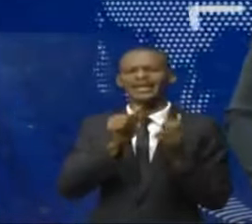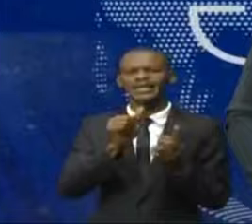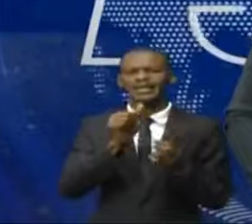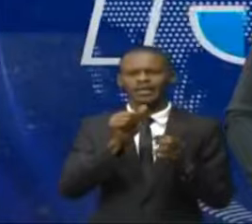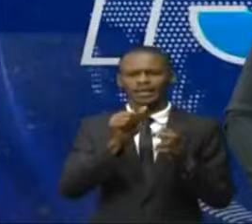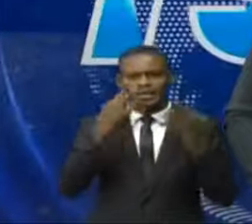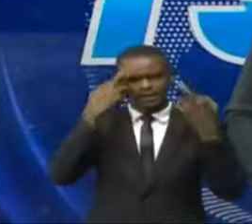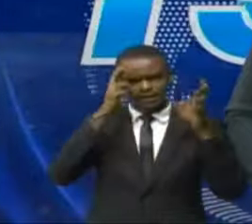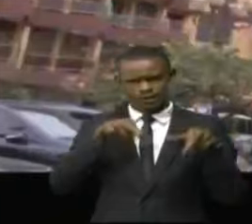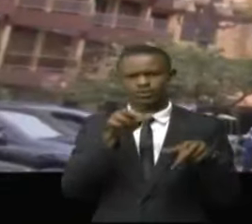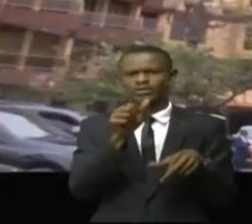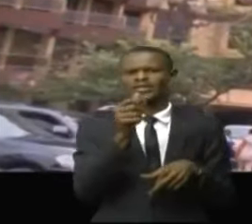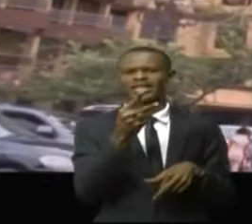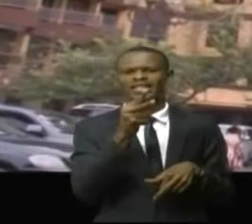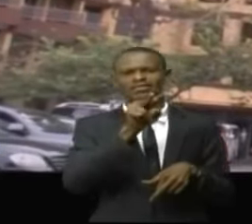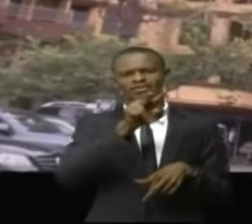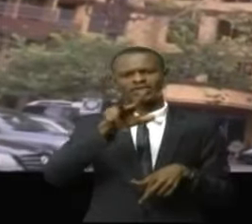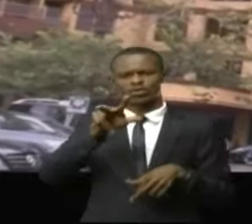Mankoutim.